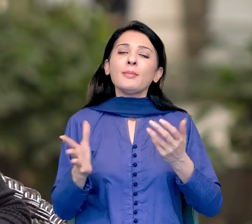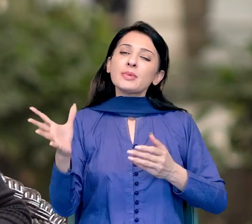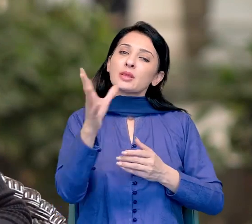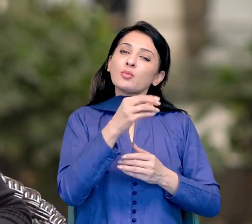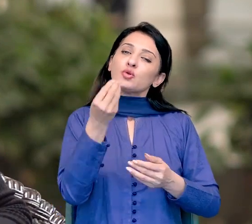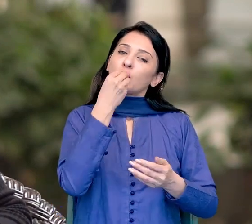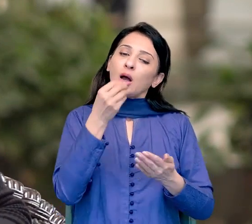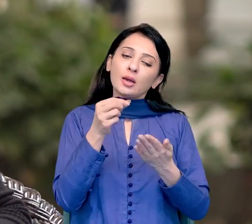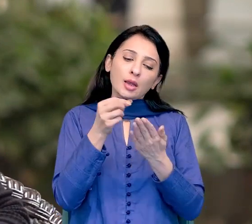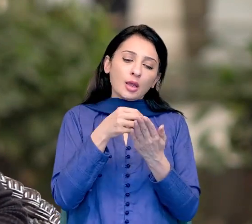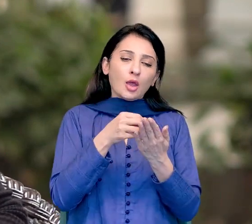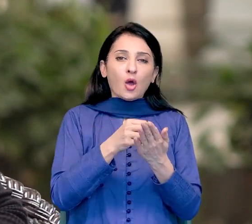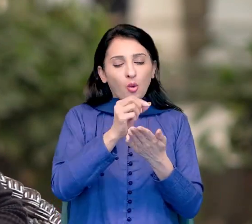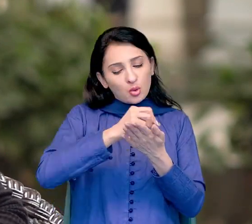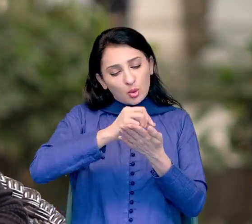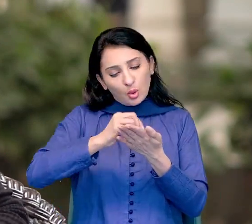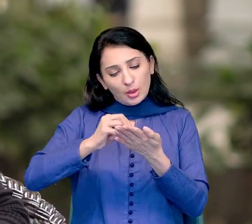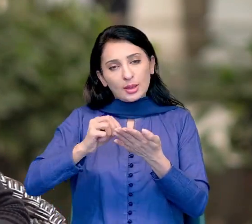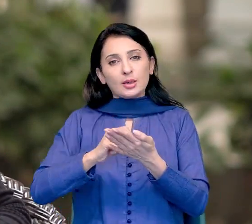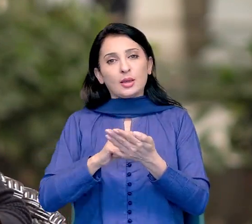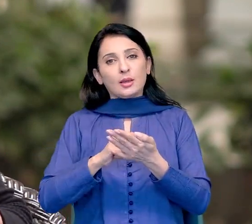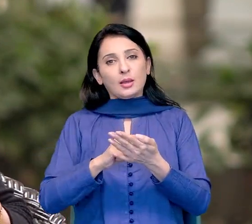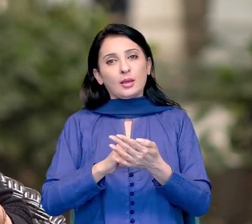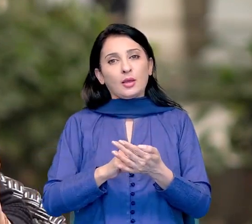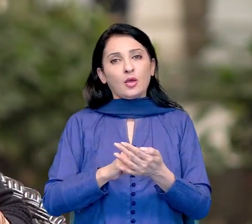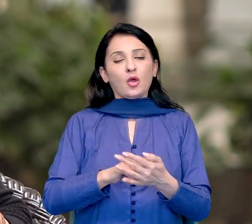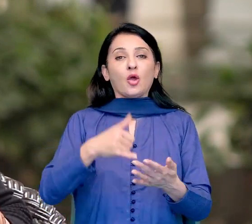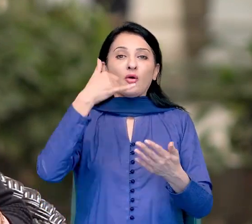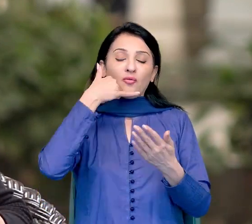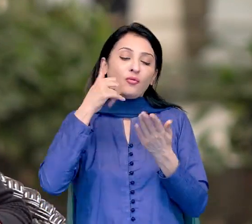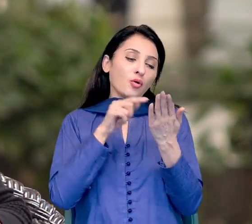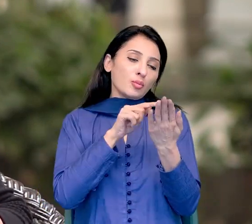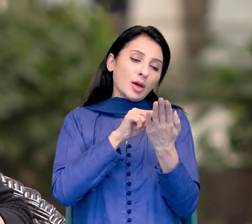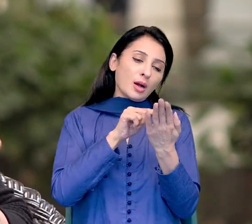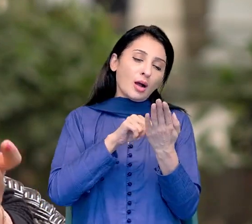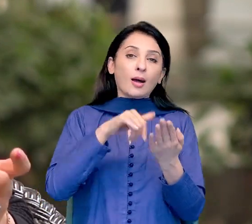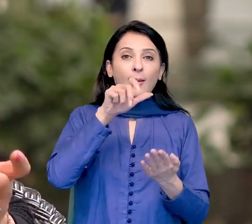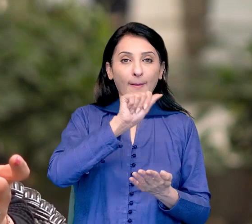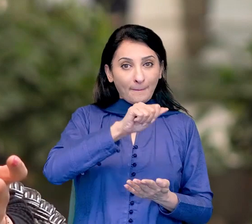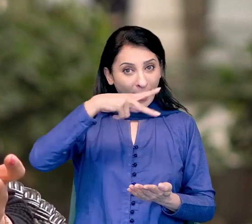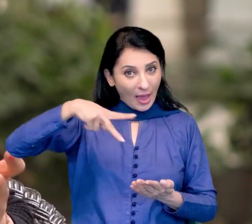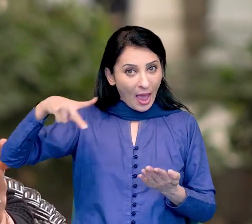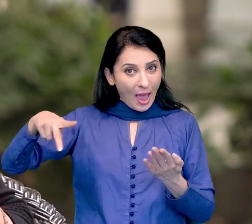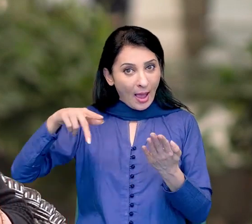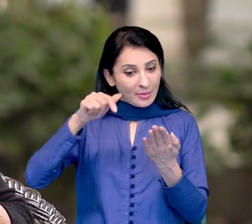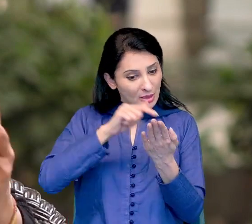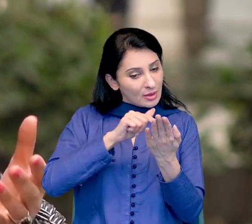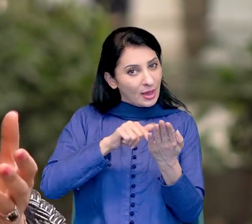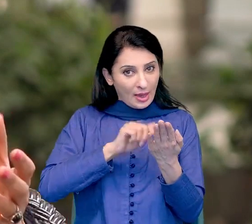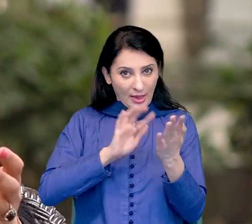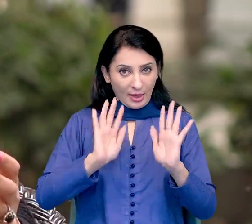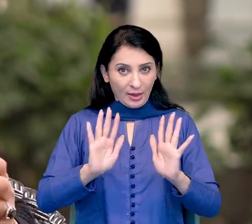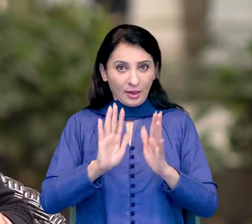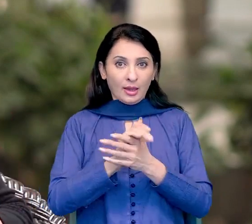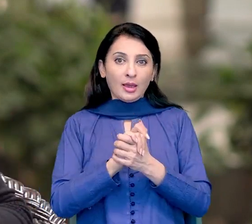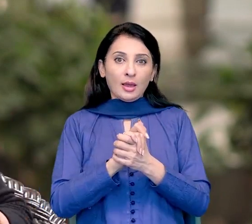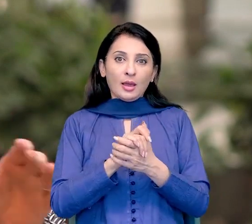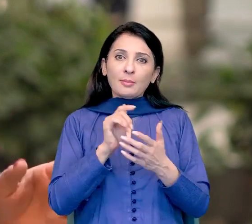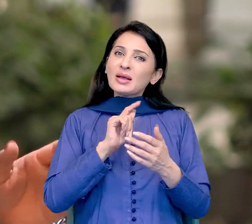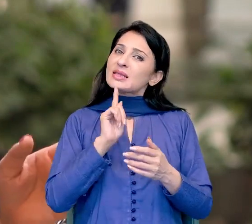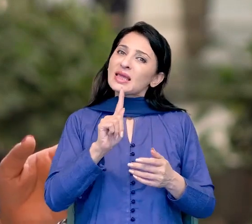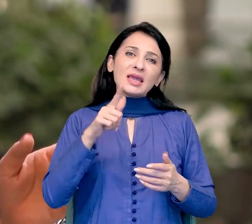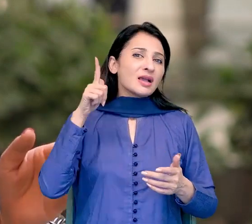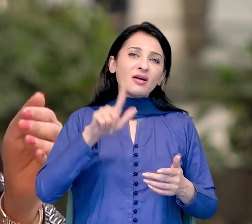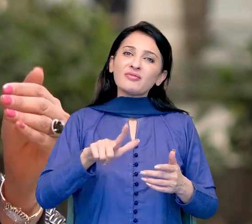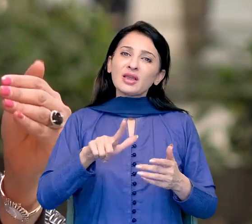اٹ ہیلپس ٹو جسٹ رائٹ ایوری تھنگ ڈاؤن دیٹ یو آر ایٹنگ. بہت سی ایپس ہیں, بہت سے کیلری کاؤنٹرز ہیں, آپ کو جو چیز آسان لگتی ہے آپ کچھ